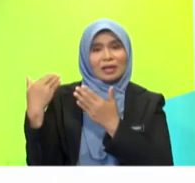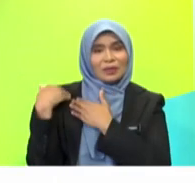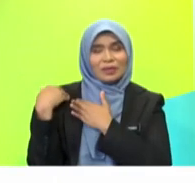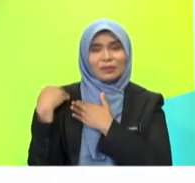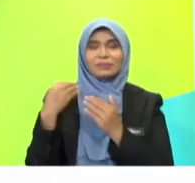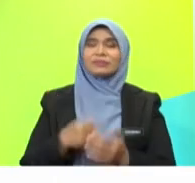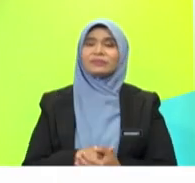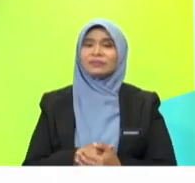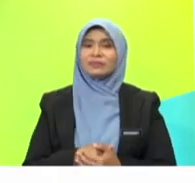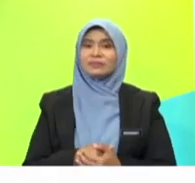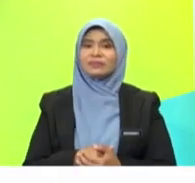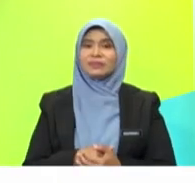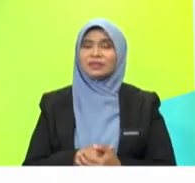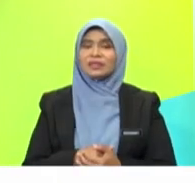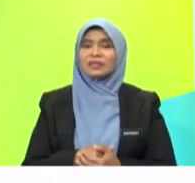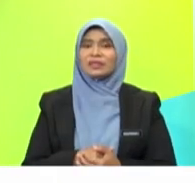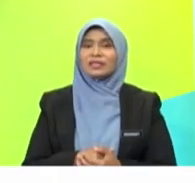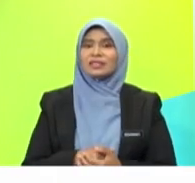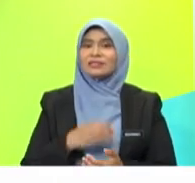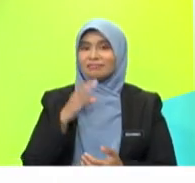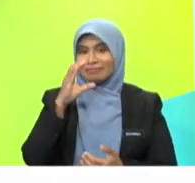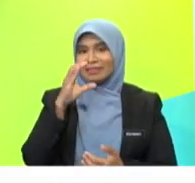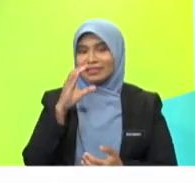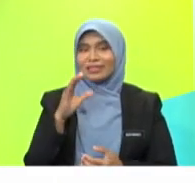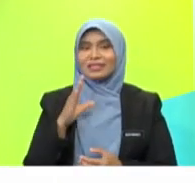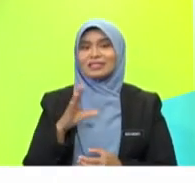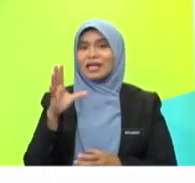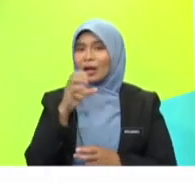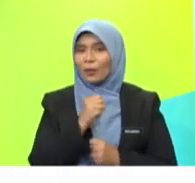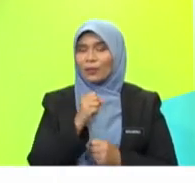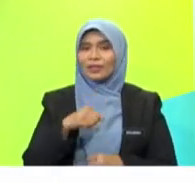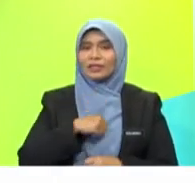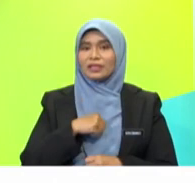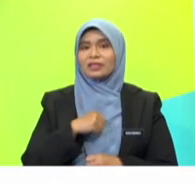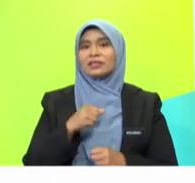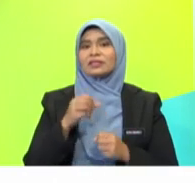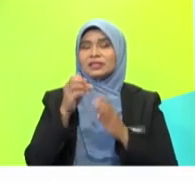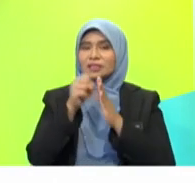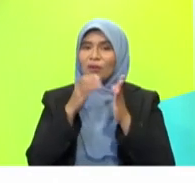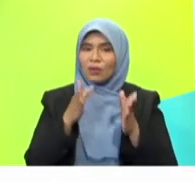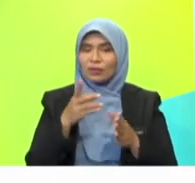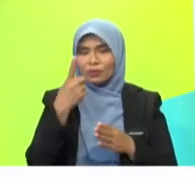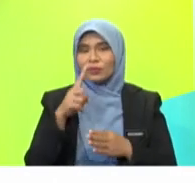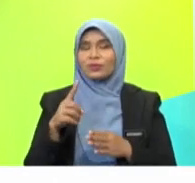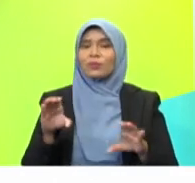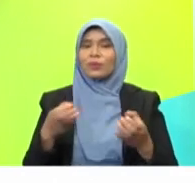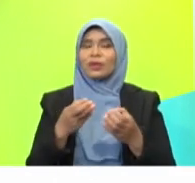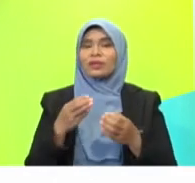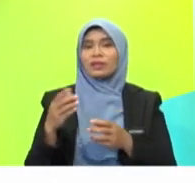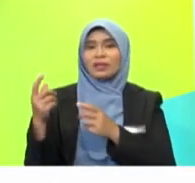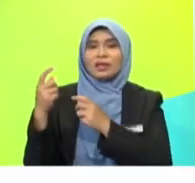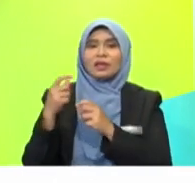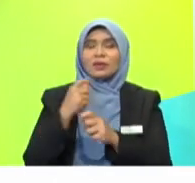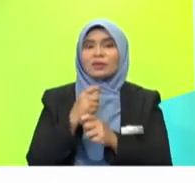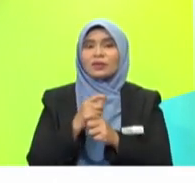nilai bertanggung jawab adalah kesanggupan diri seorang untuk memikul dan melaksanakan tugas serta